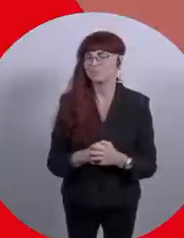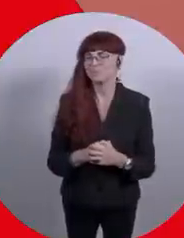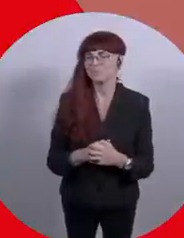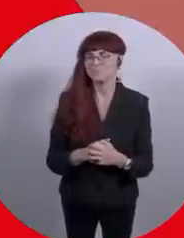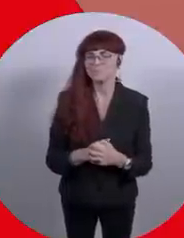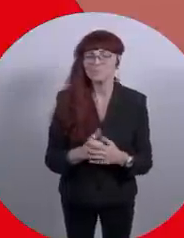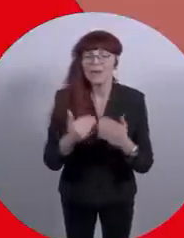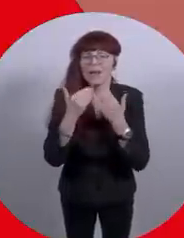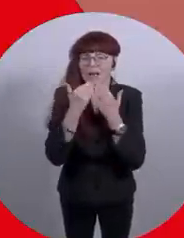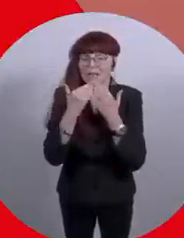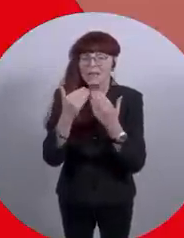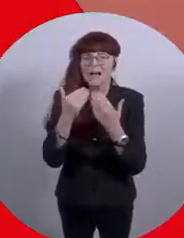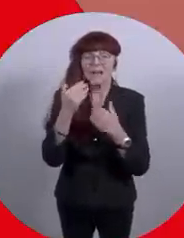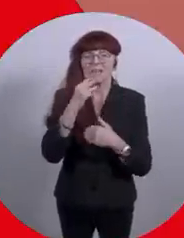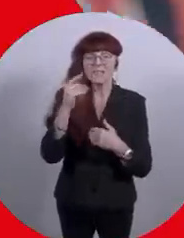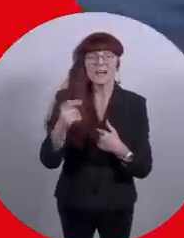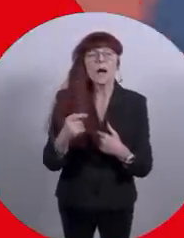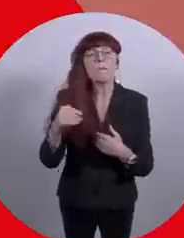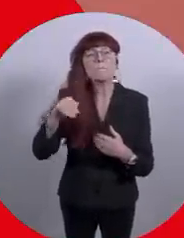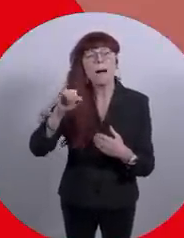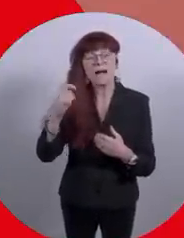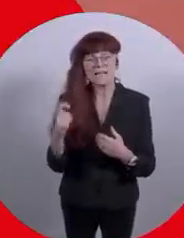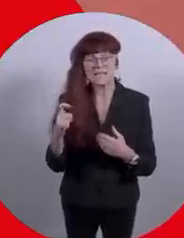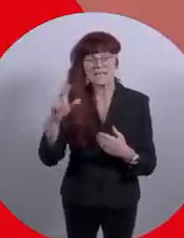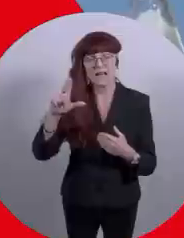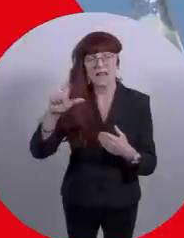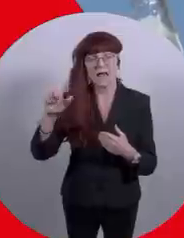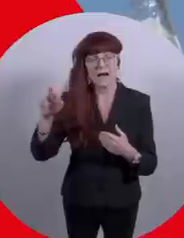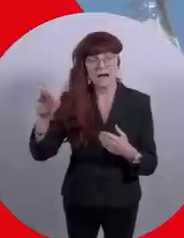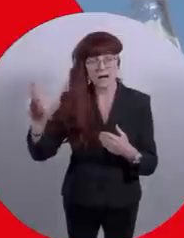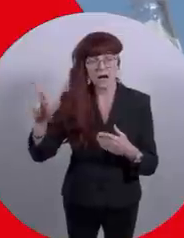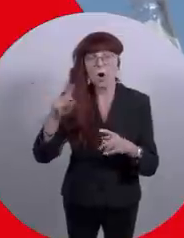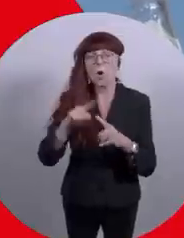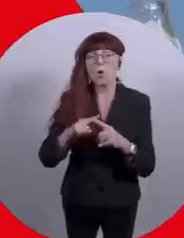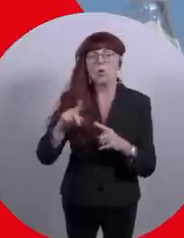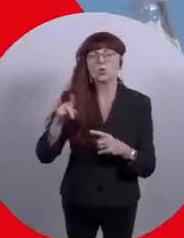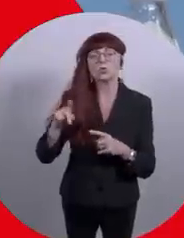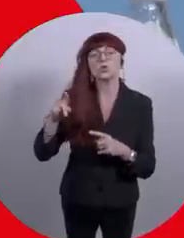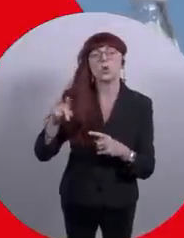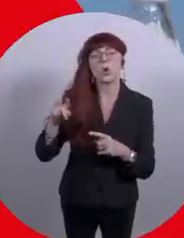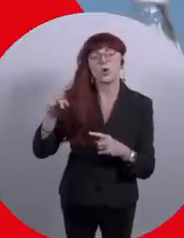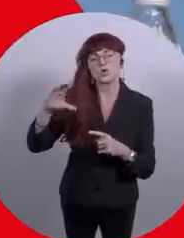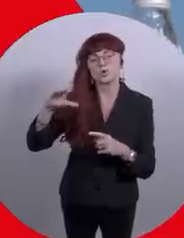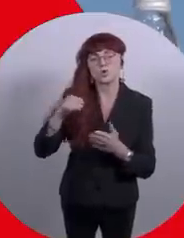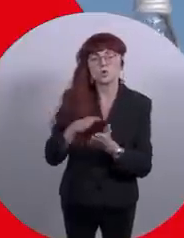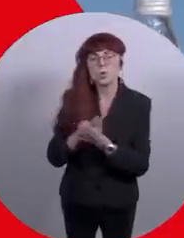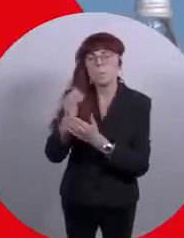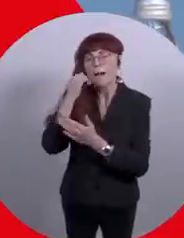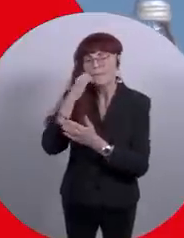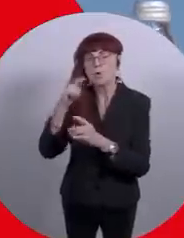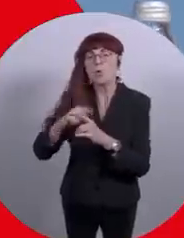danke Vorbereitung Corinna Schumann bzw Alois Stöger